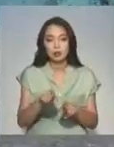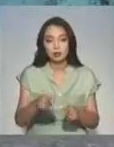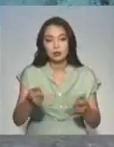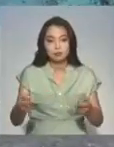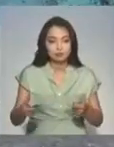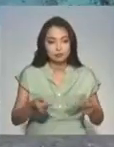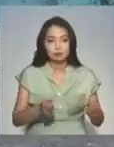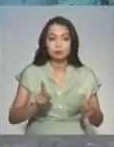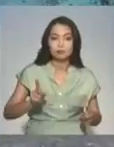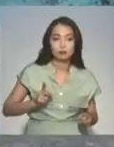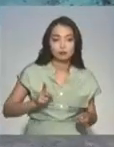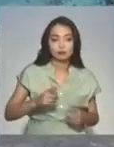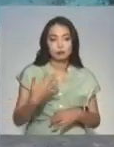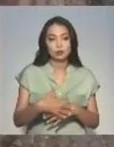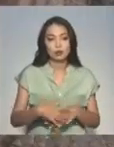сыртқа шығарып қояды.